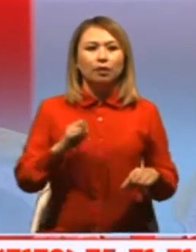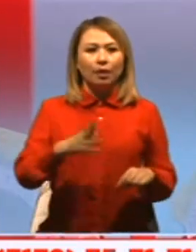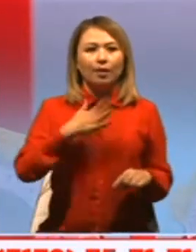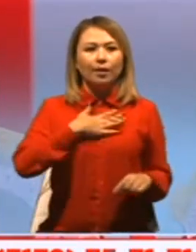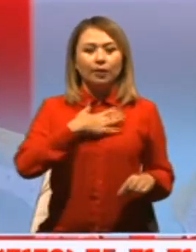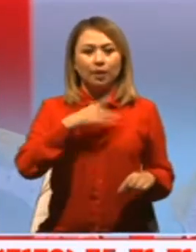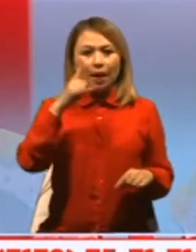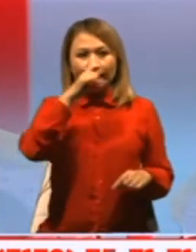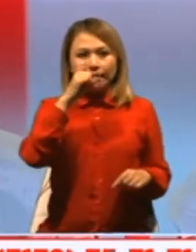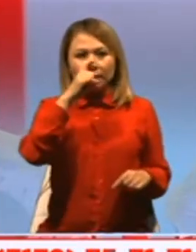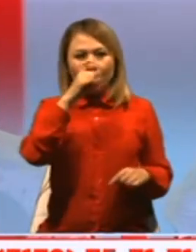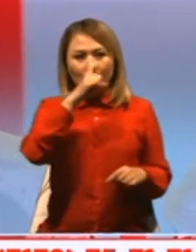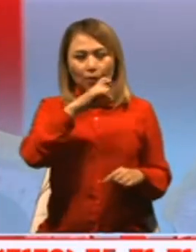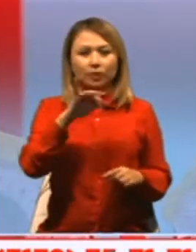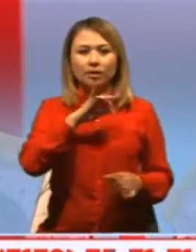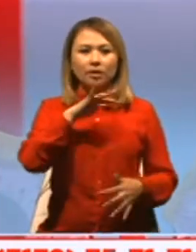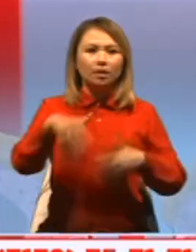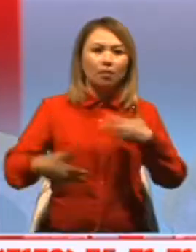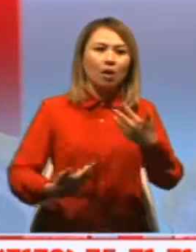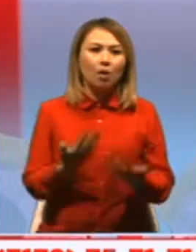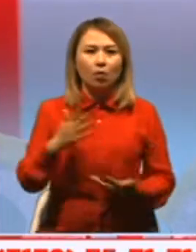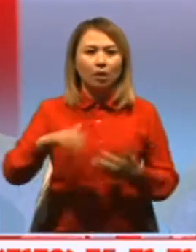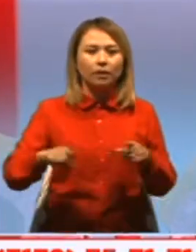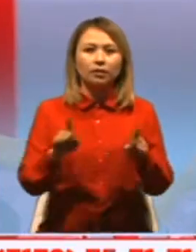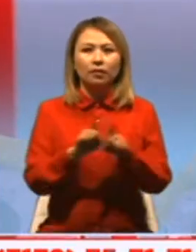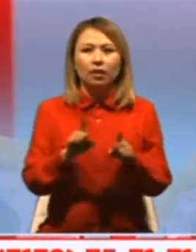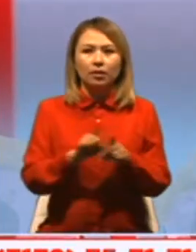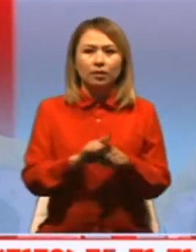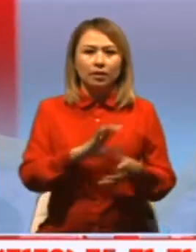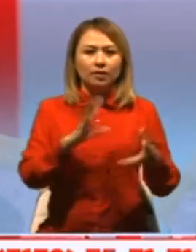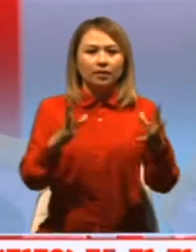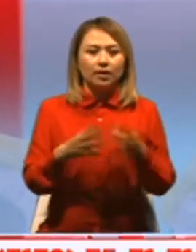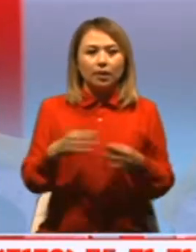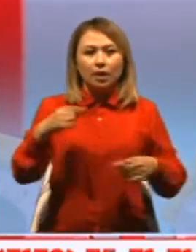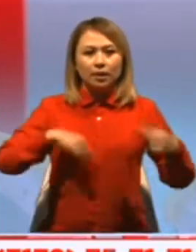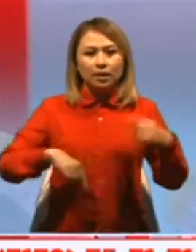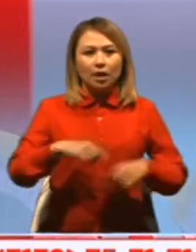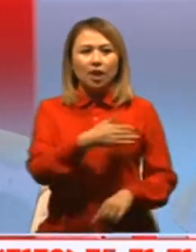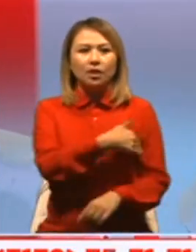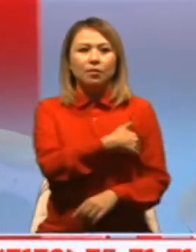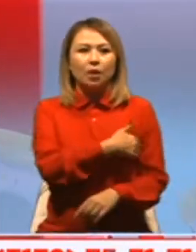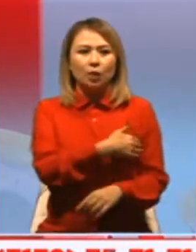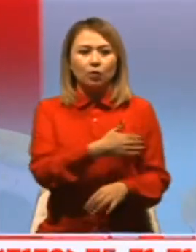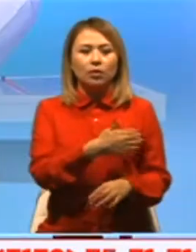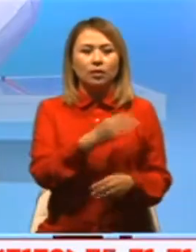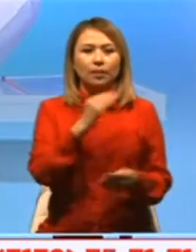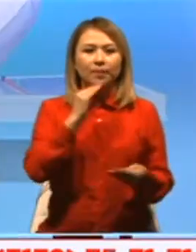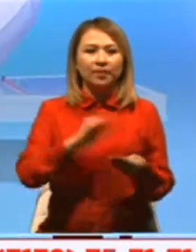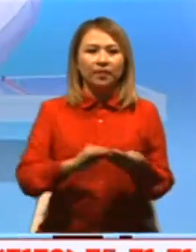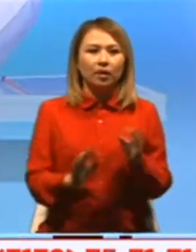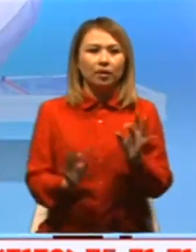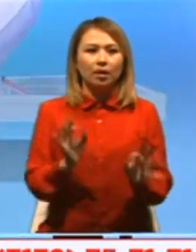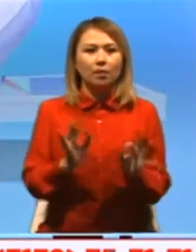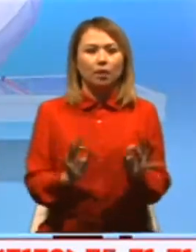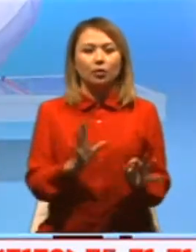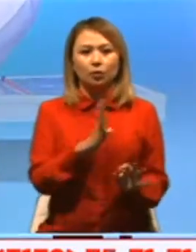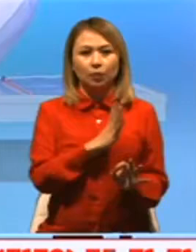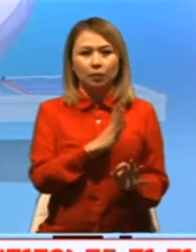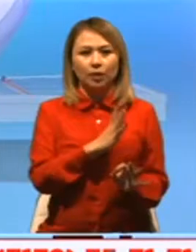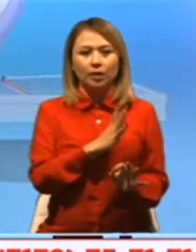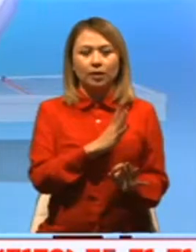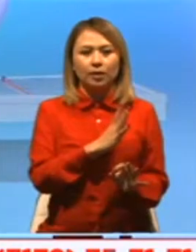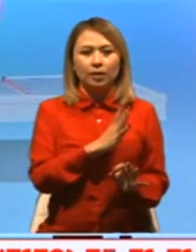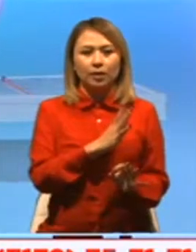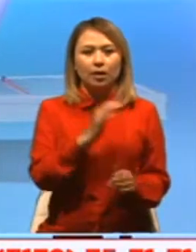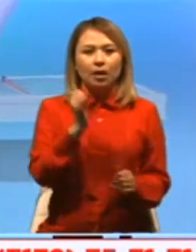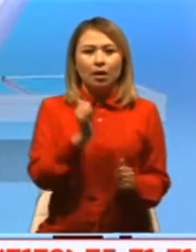де терморегуляциялық қызмет атқарады. Біздің ағзамыздағы дене температурасын қалыпта ұстап тұруға қызмет атқарады, және де біздің